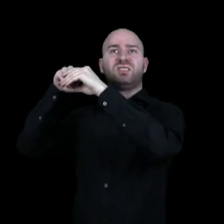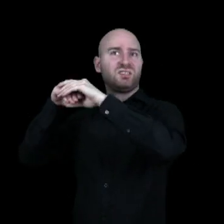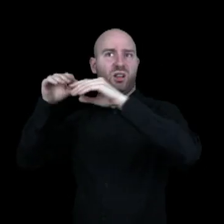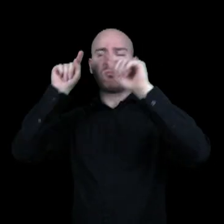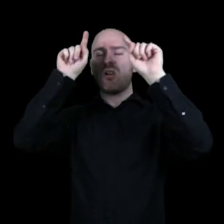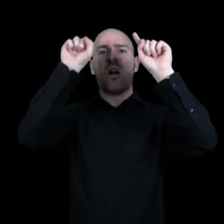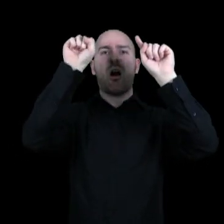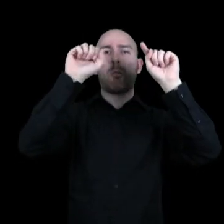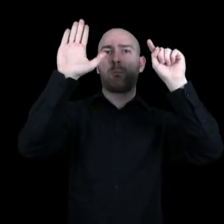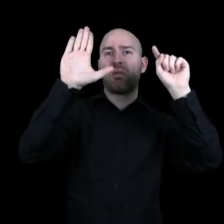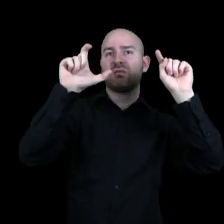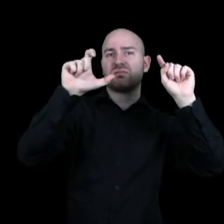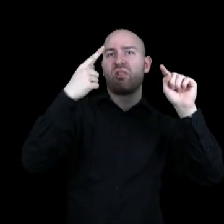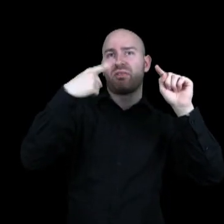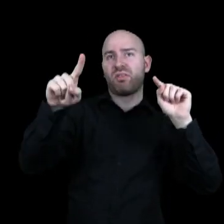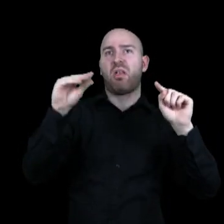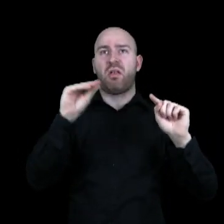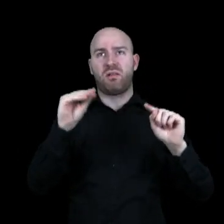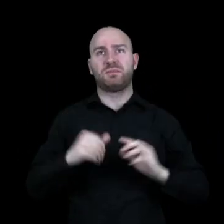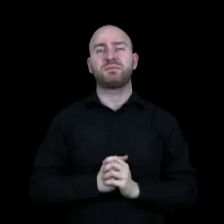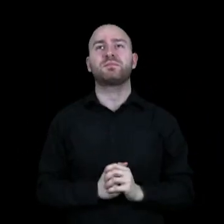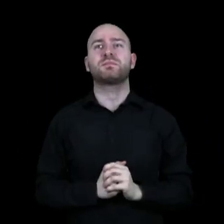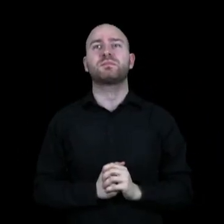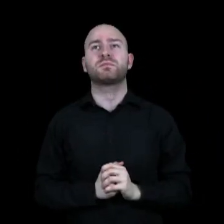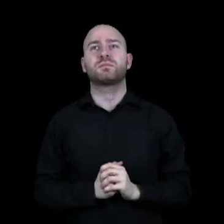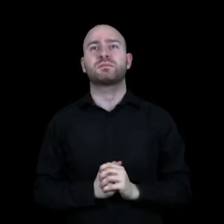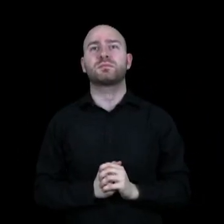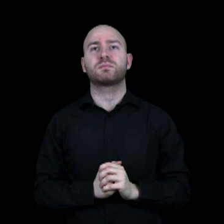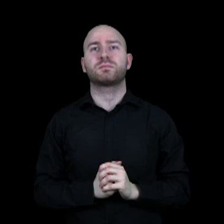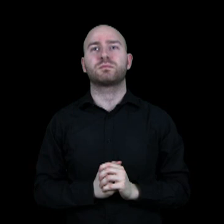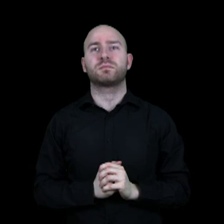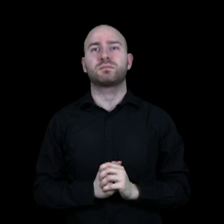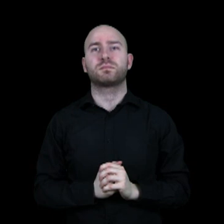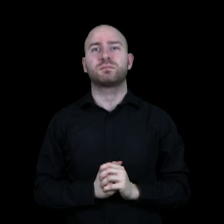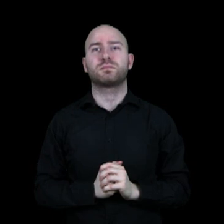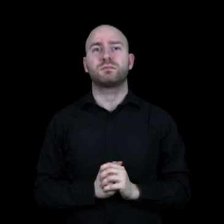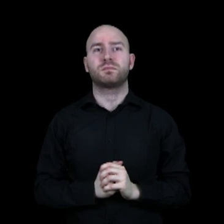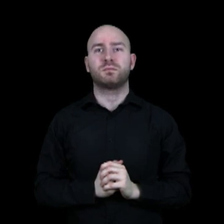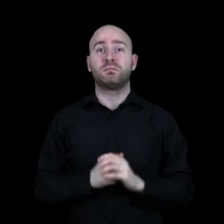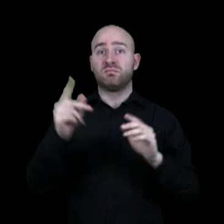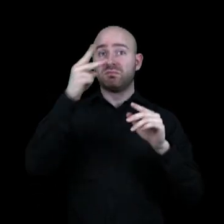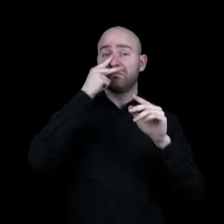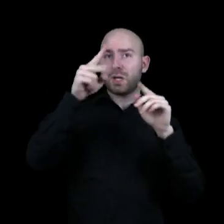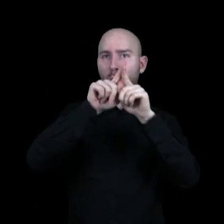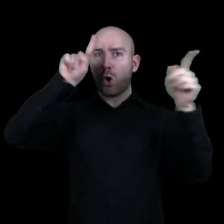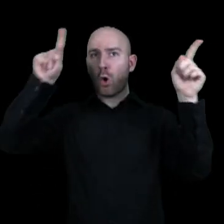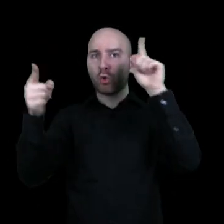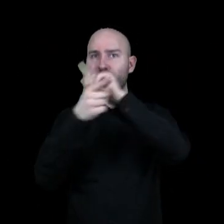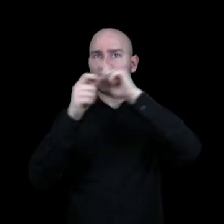Mieliśmy znacznie wyższy poziom inwestycji. To jest A, B, C, D i E.